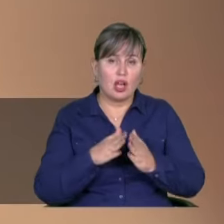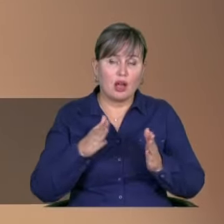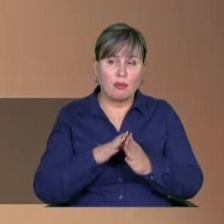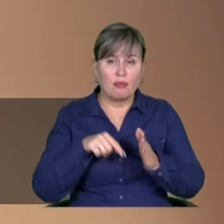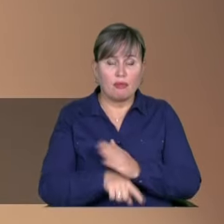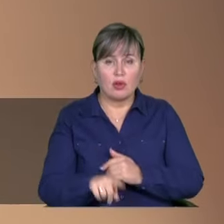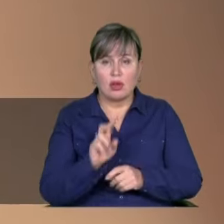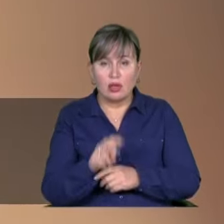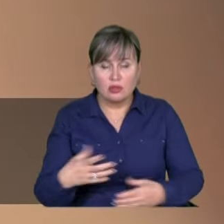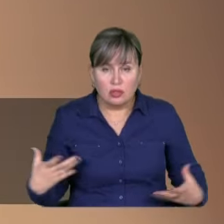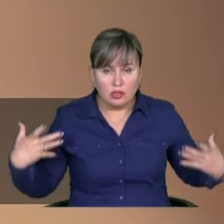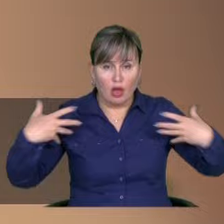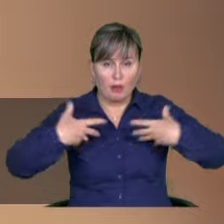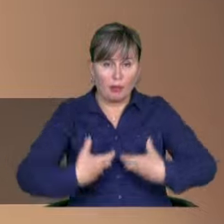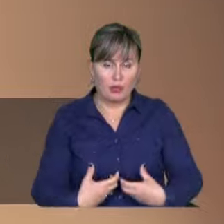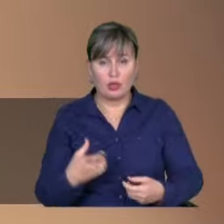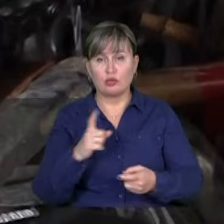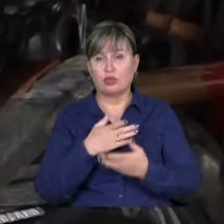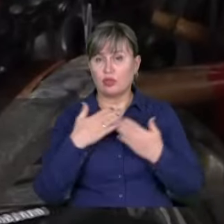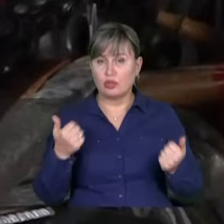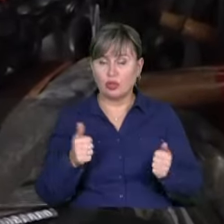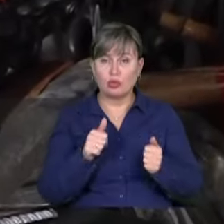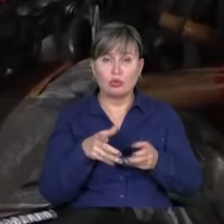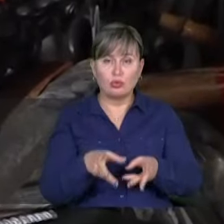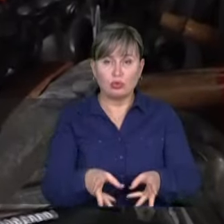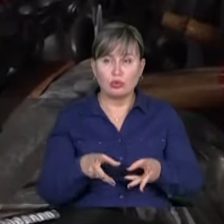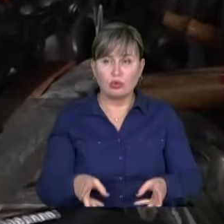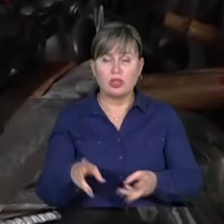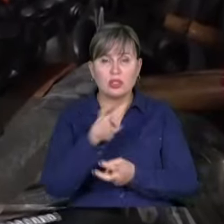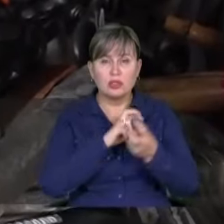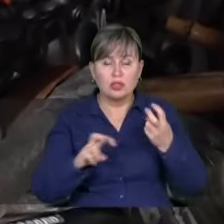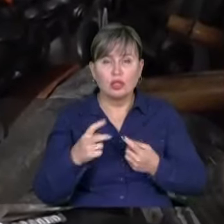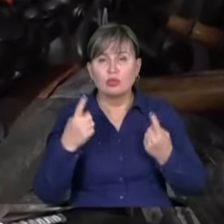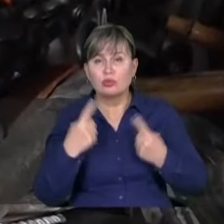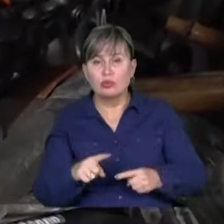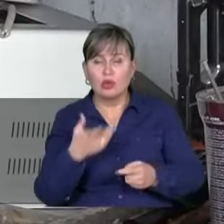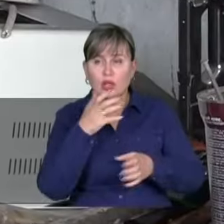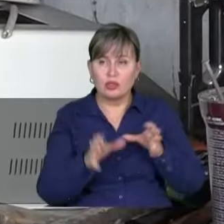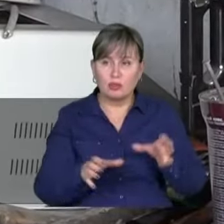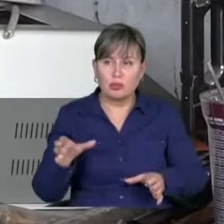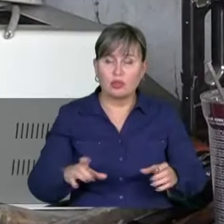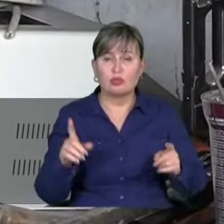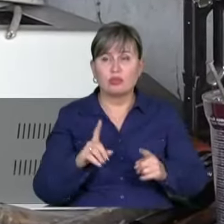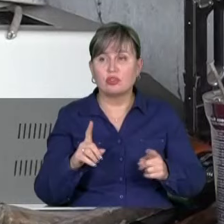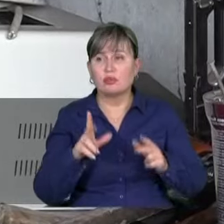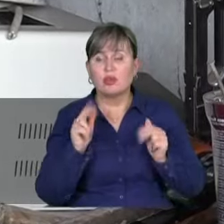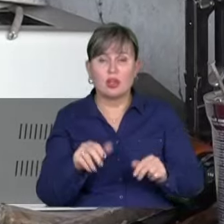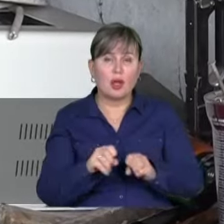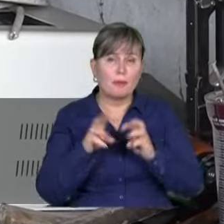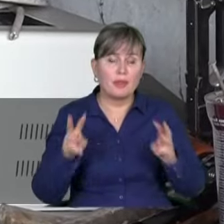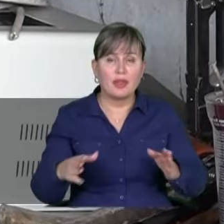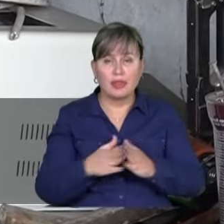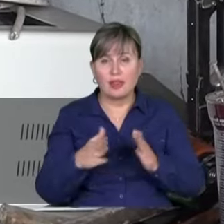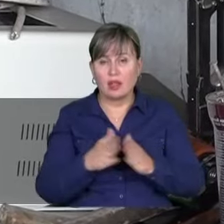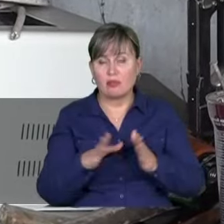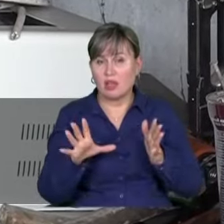приходится ходить в верхней одежде. А из-за отсутствия угольных печей нужно искать альтернативные способы обогрева. Чтобы хоть как-то обеспечить дома